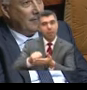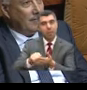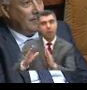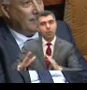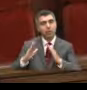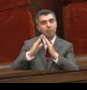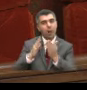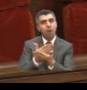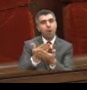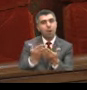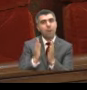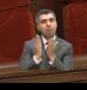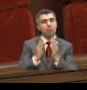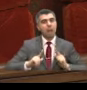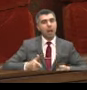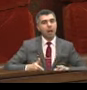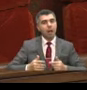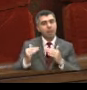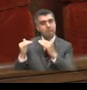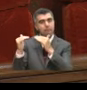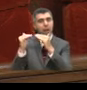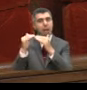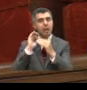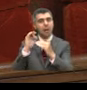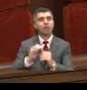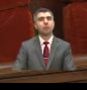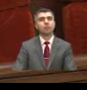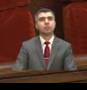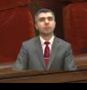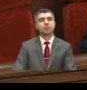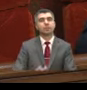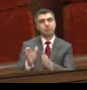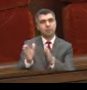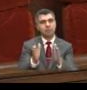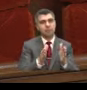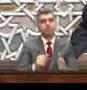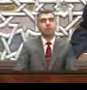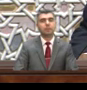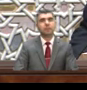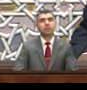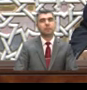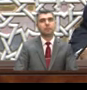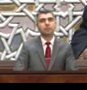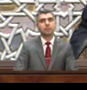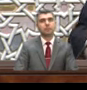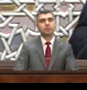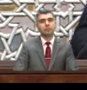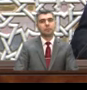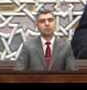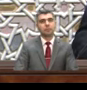مدرسة تضمن الإنصاف وتضمن المساواة. شكرا لكم. تفضلوا السيد الوزير،